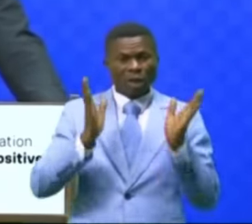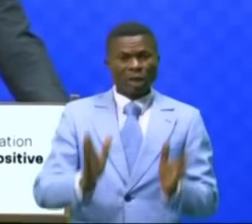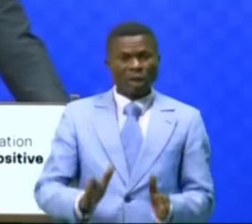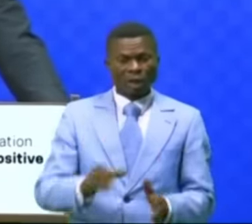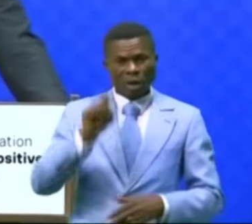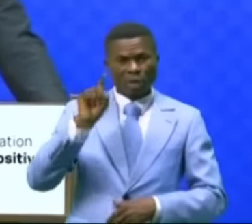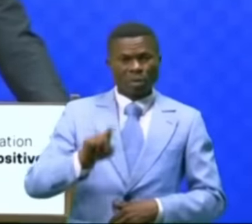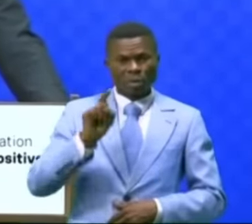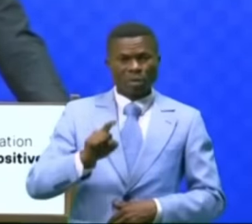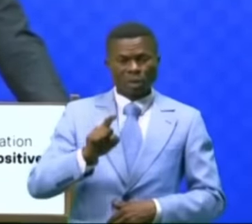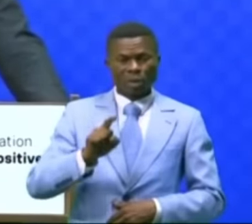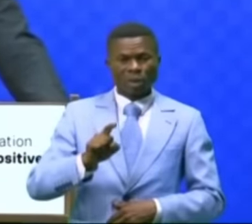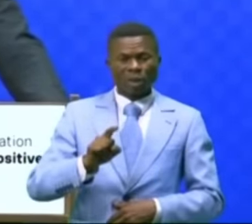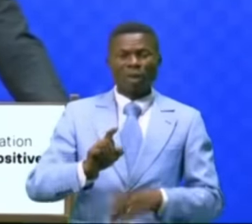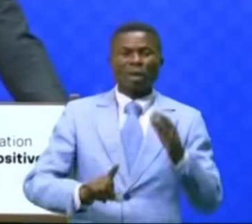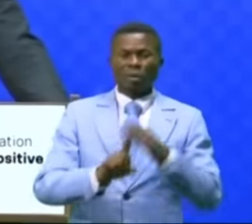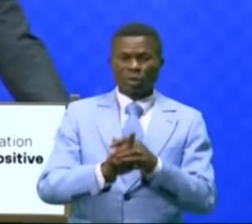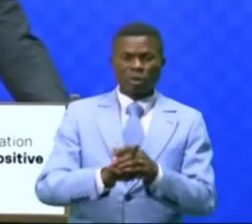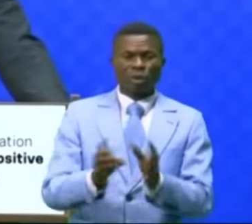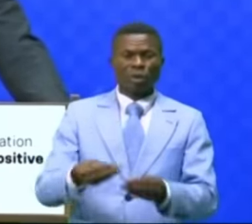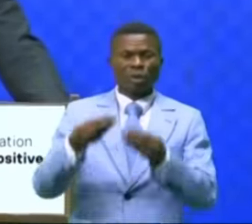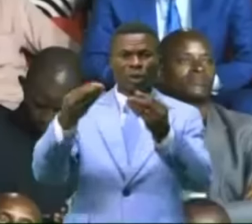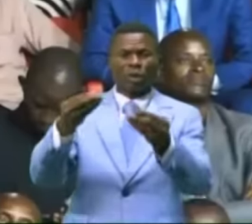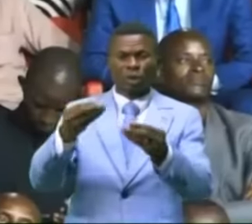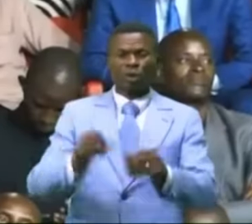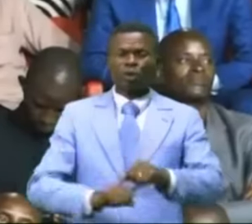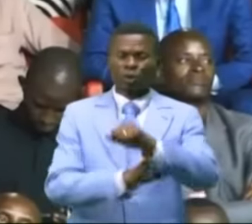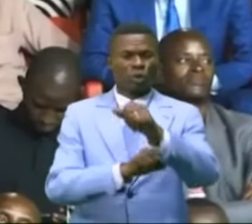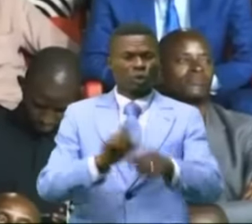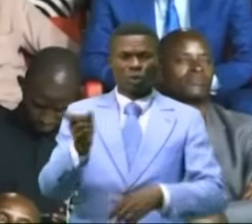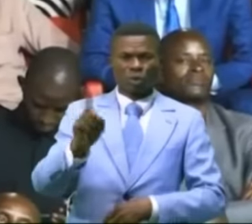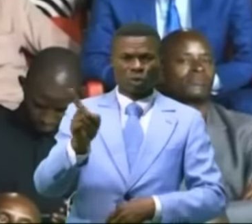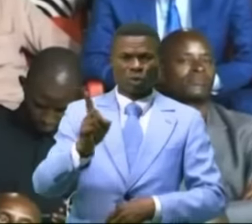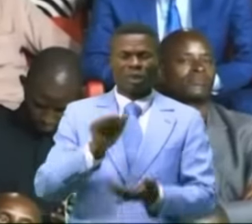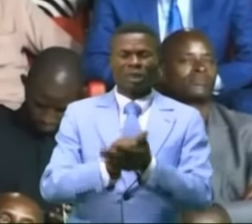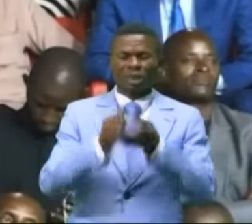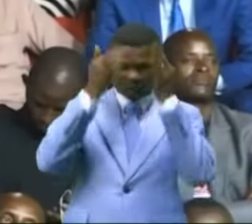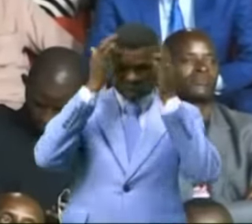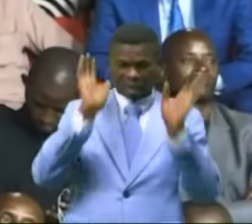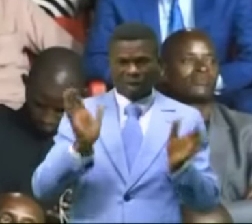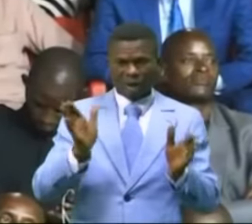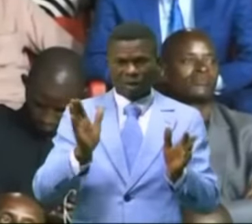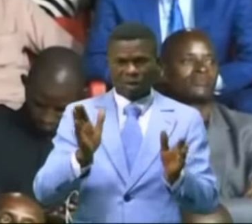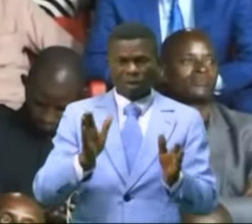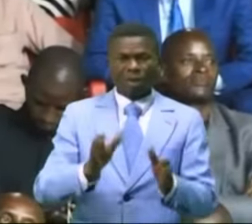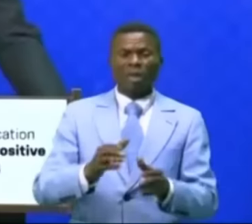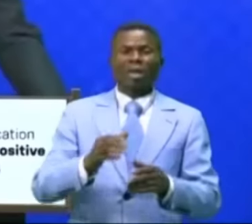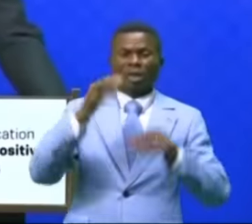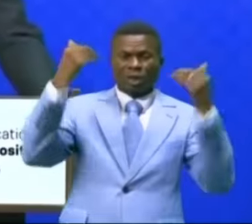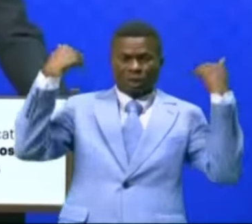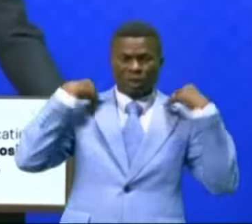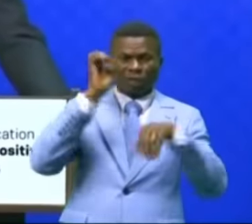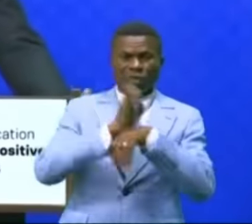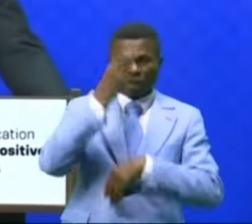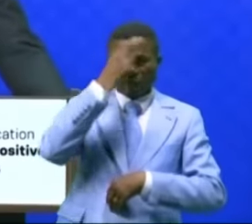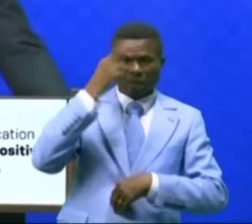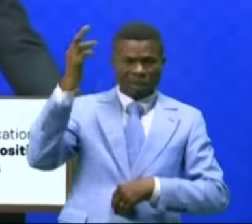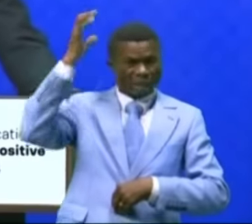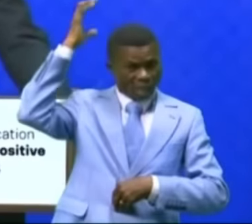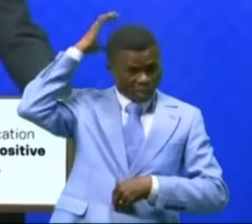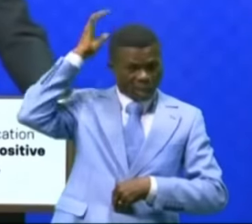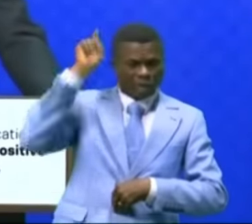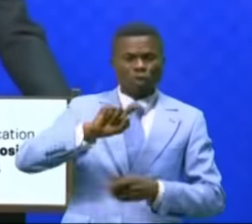besoin et qui a surgi et pour lequel il faut donner des mots de soutien. C'est extrêmement dangereux. J'espère que le cardinal clarifiera ses propos parce